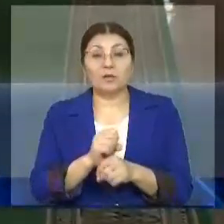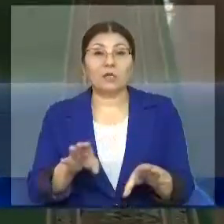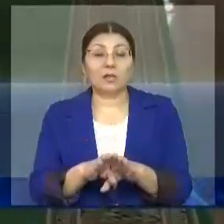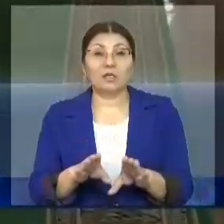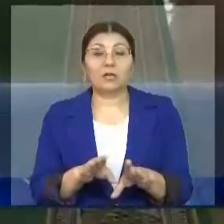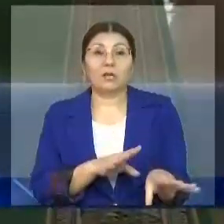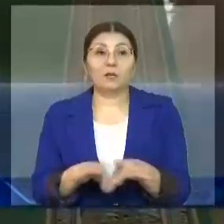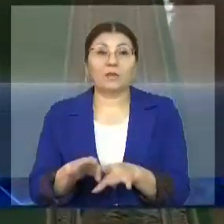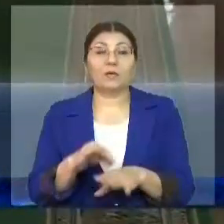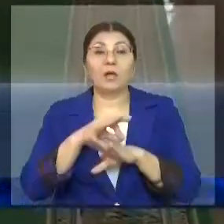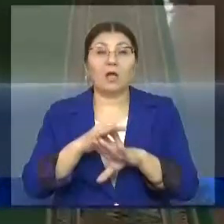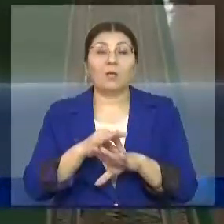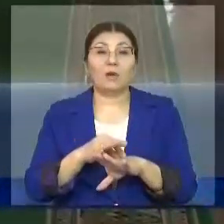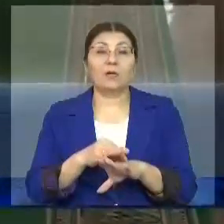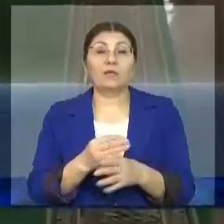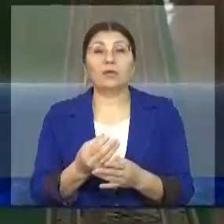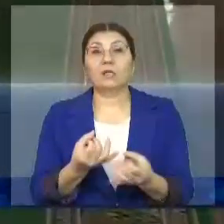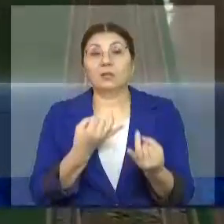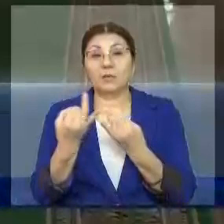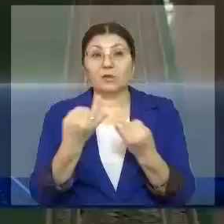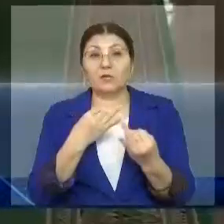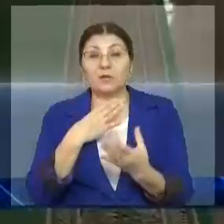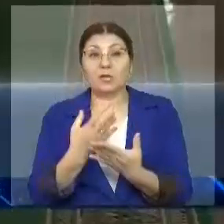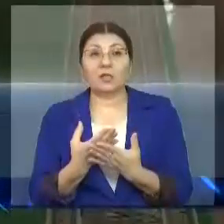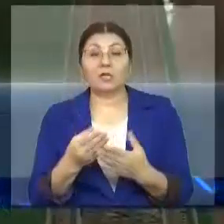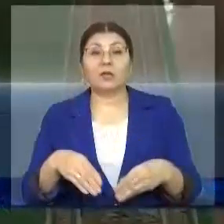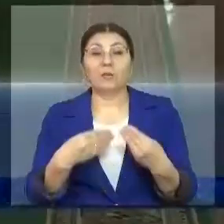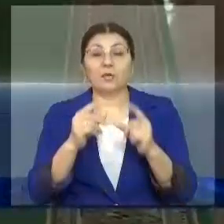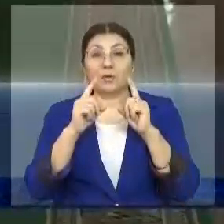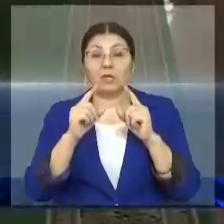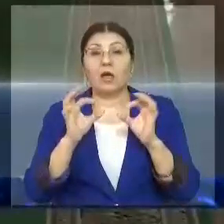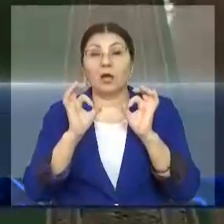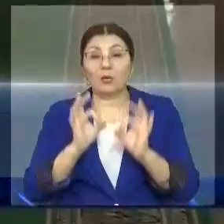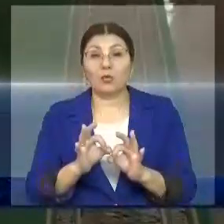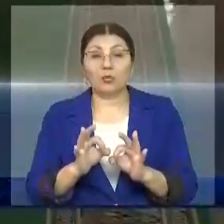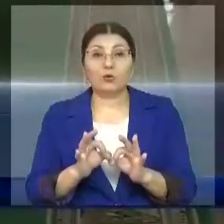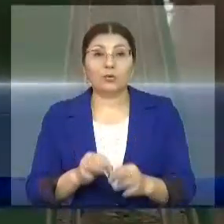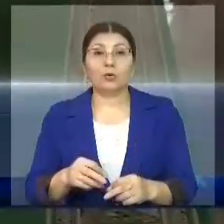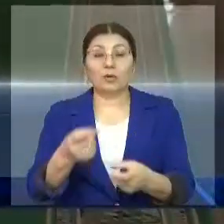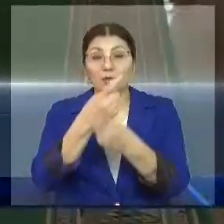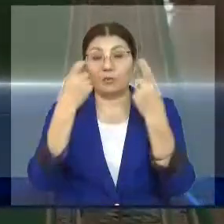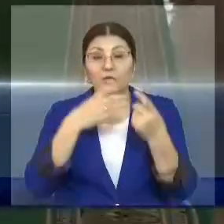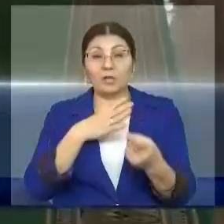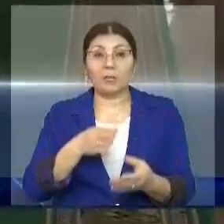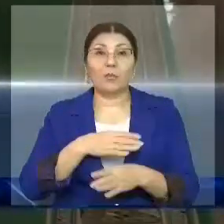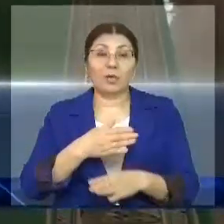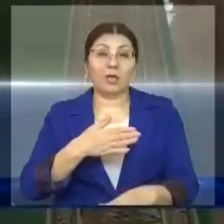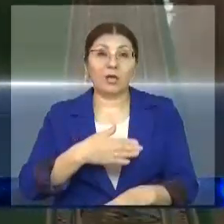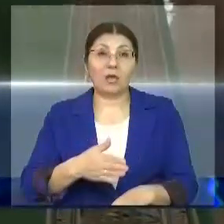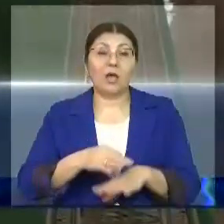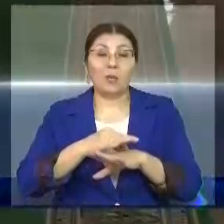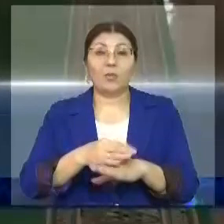проявлений, проводить профилактику, беседовать, предоставлять верную информацию ребятам. В этом направлении мы проводим активную работу